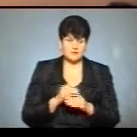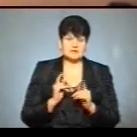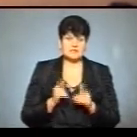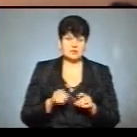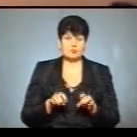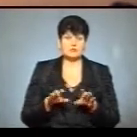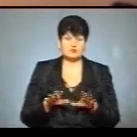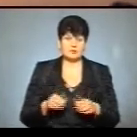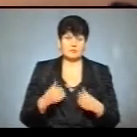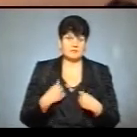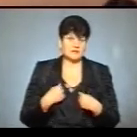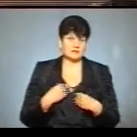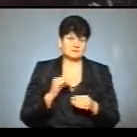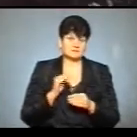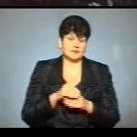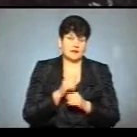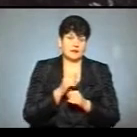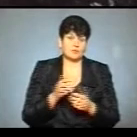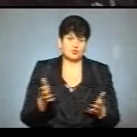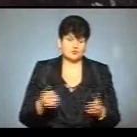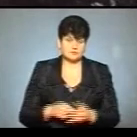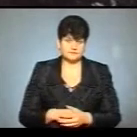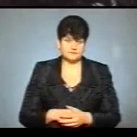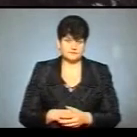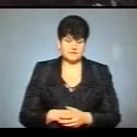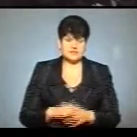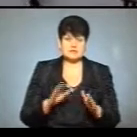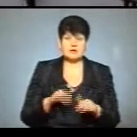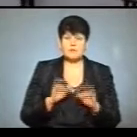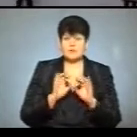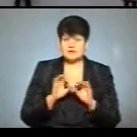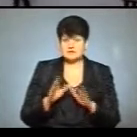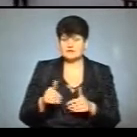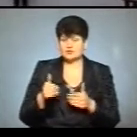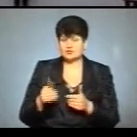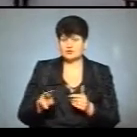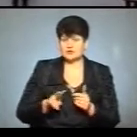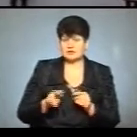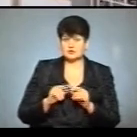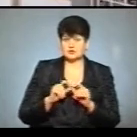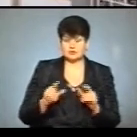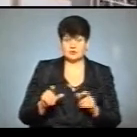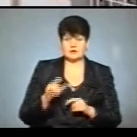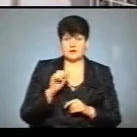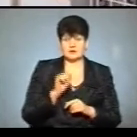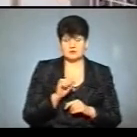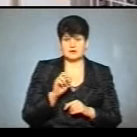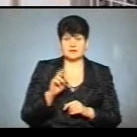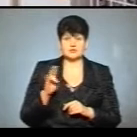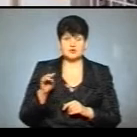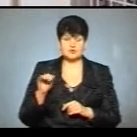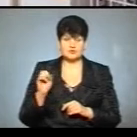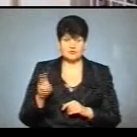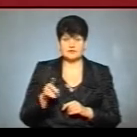постанови мені встановити наразі не можуть. За коментарем ми звернулися до директора школи Анатолія Ятищука. Телефоном